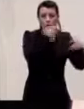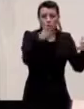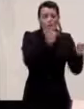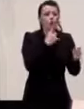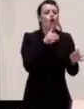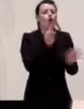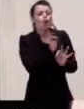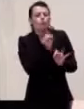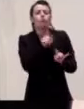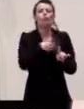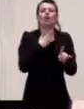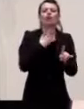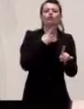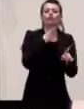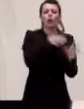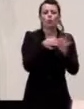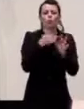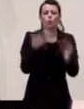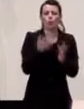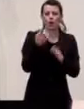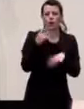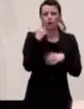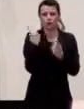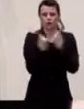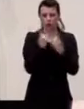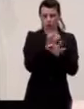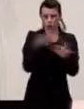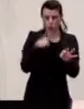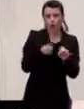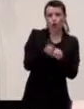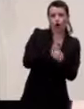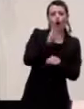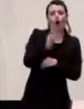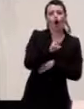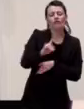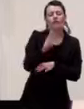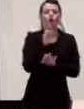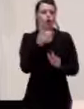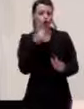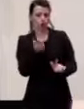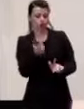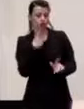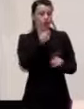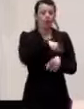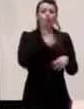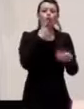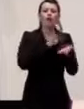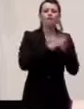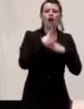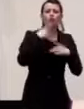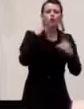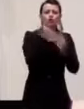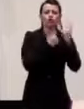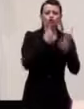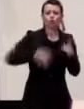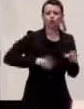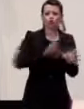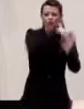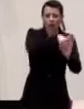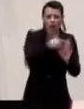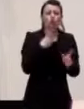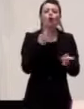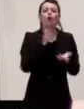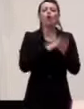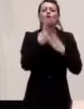minima o assente. Valutazione delle strategie di protezione degli operatori messe in atto. valutazione delle strategie di isolamento e di protezione